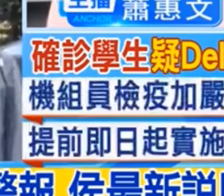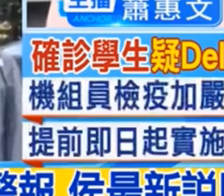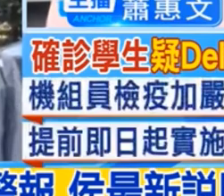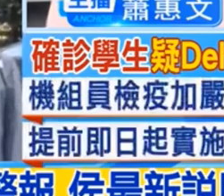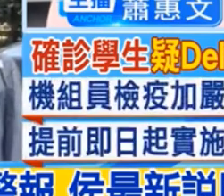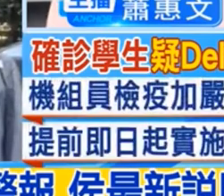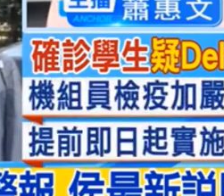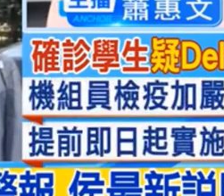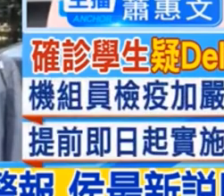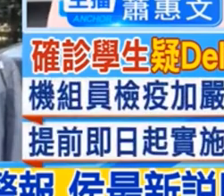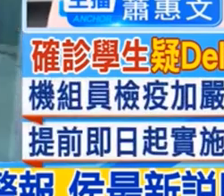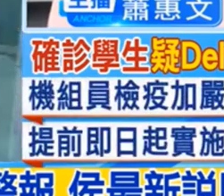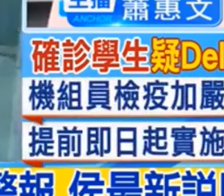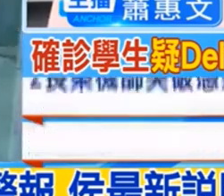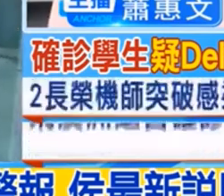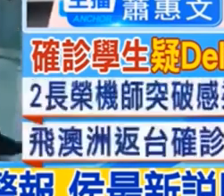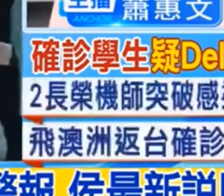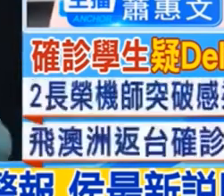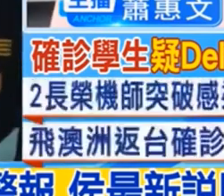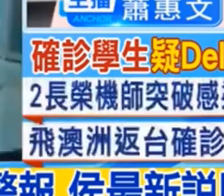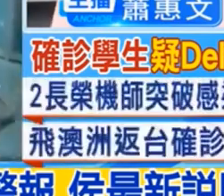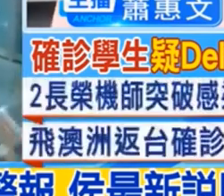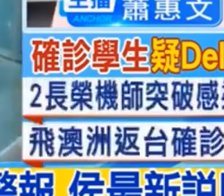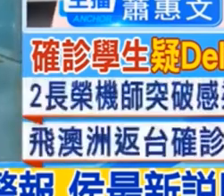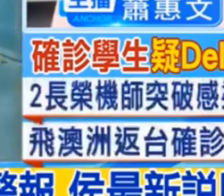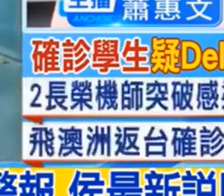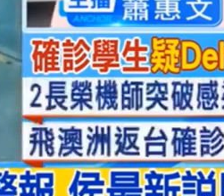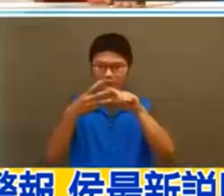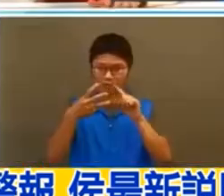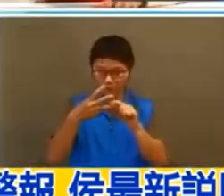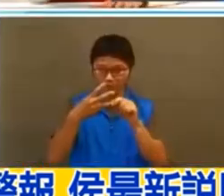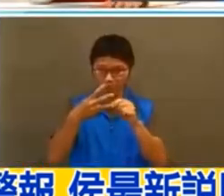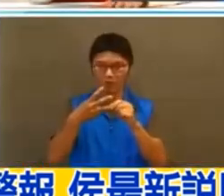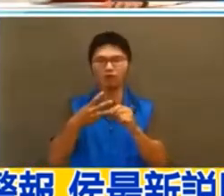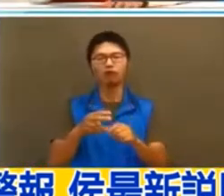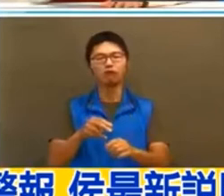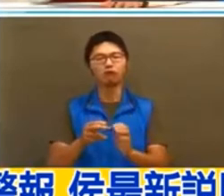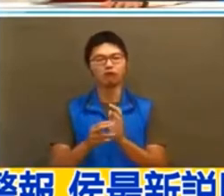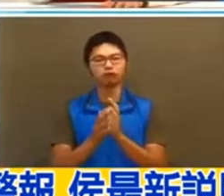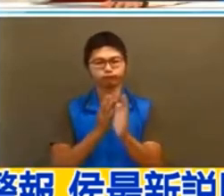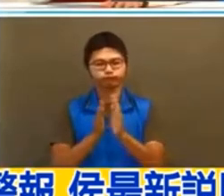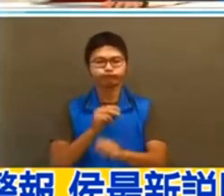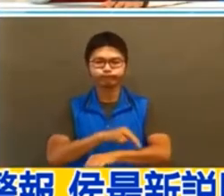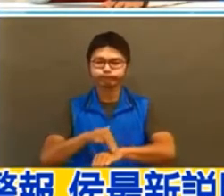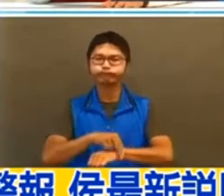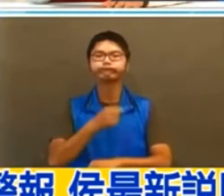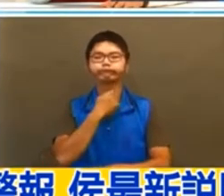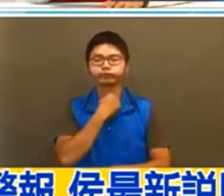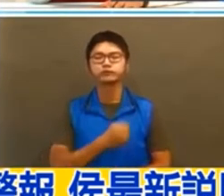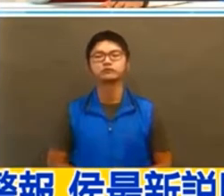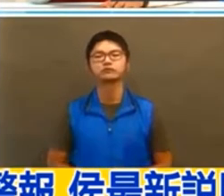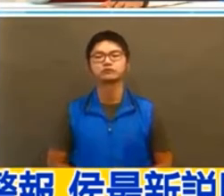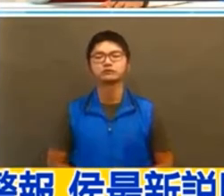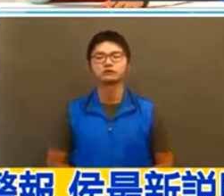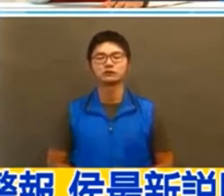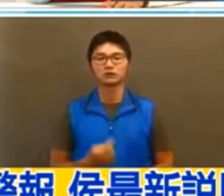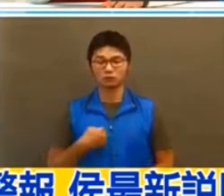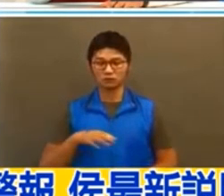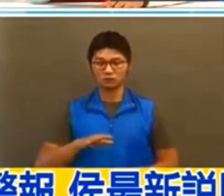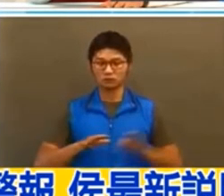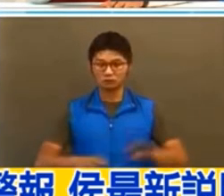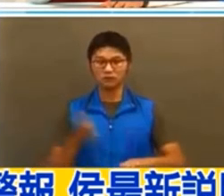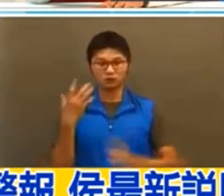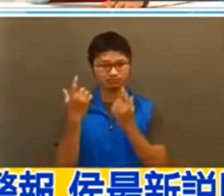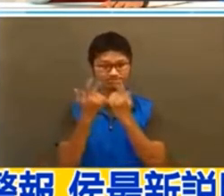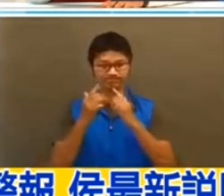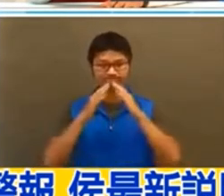市这边，他们的做法会是如何？我们带您来掌握侯友宜的说法。 来势汹汹的第二大病毒，新北市一定